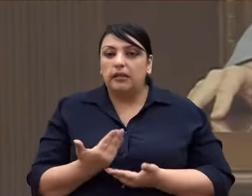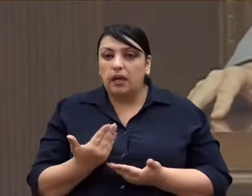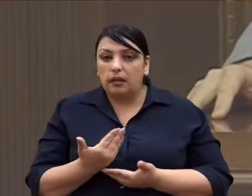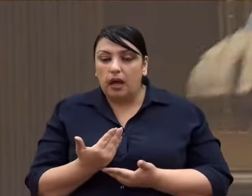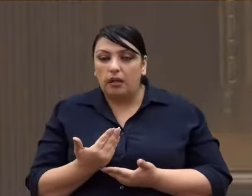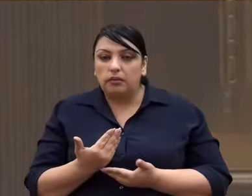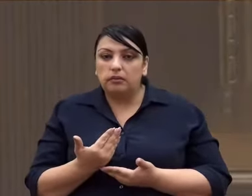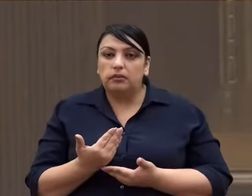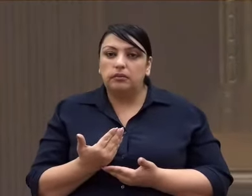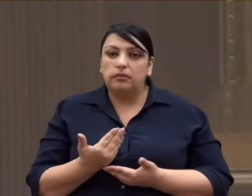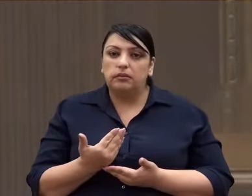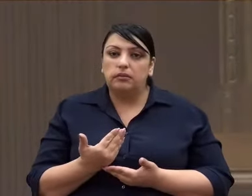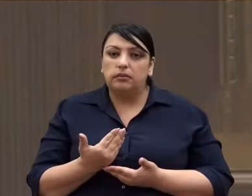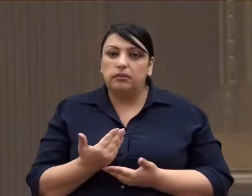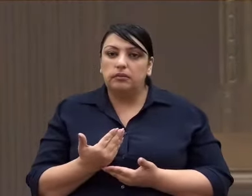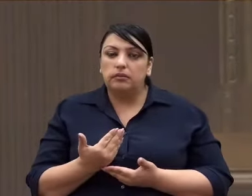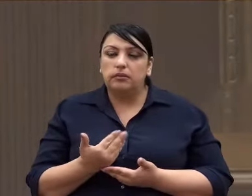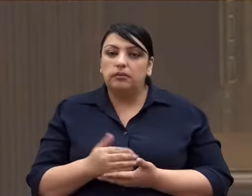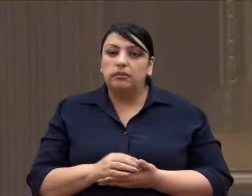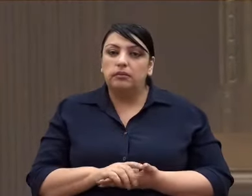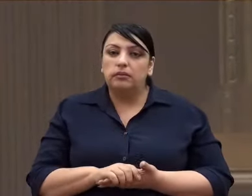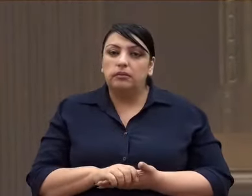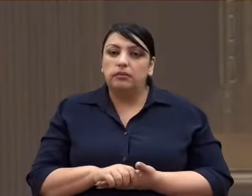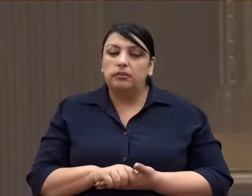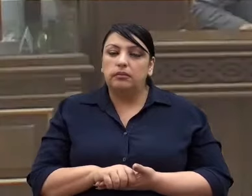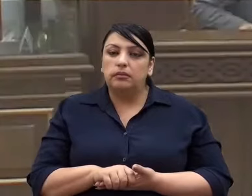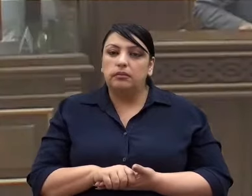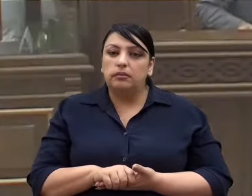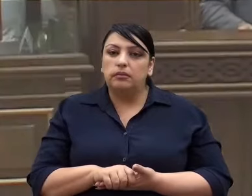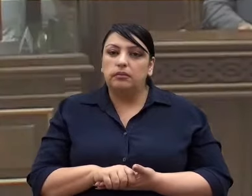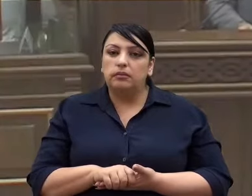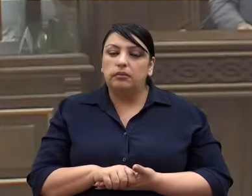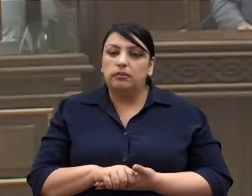գոյաբանական հարց է, ես